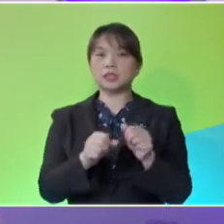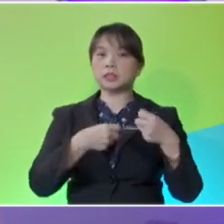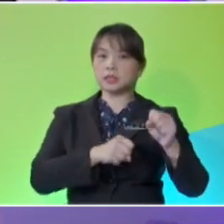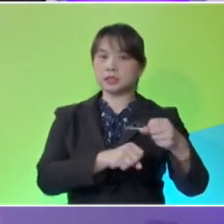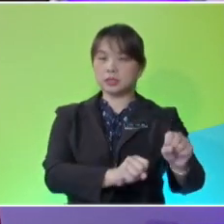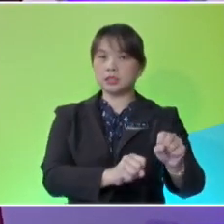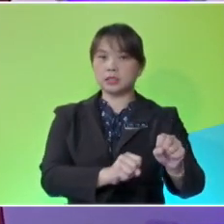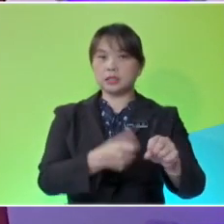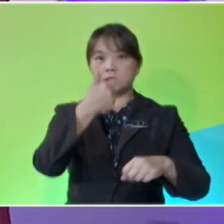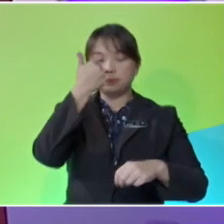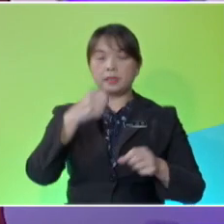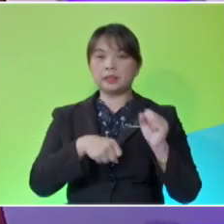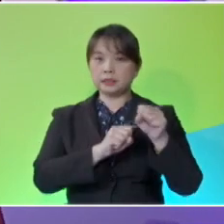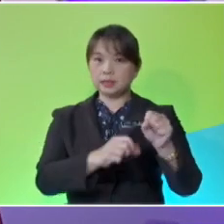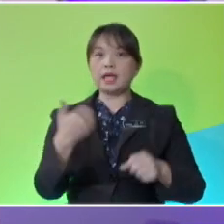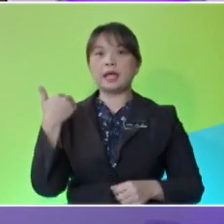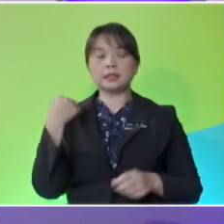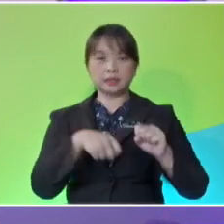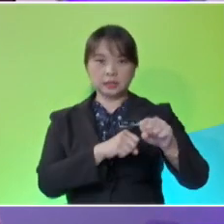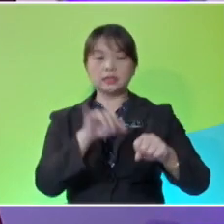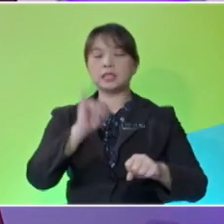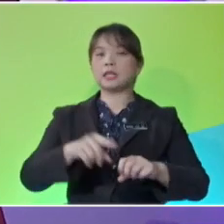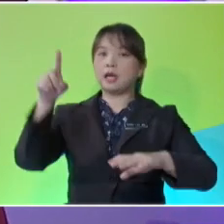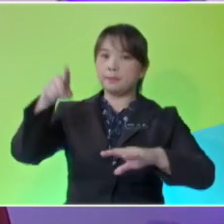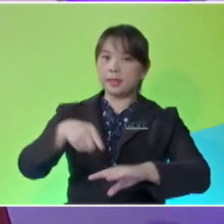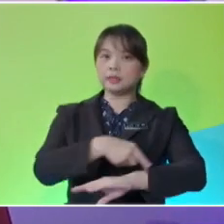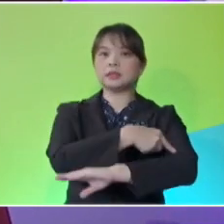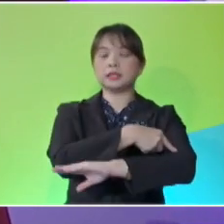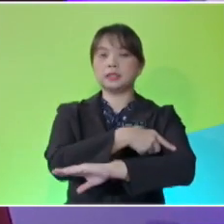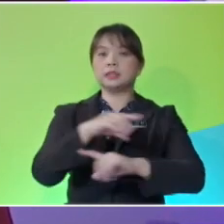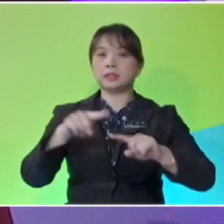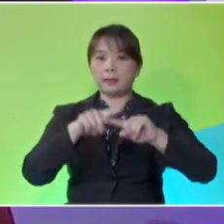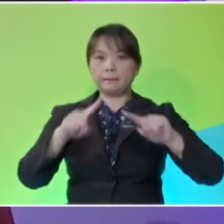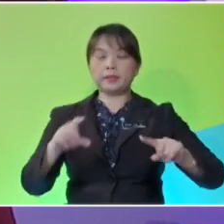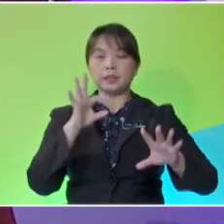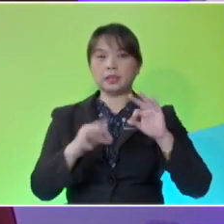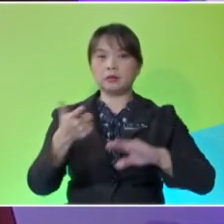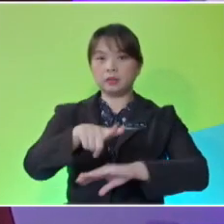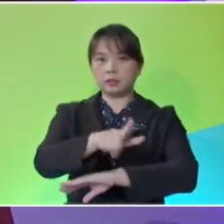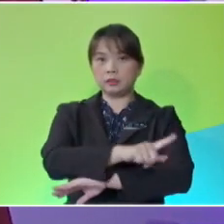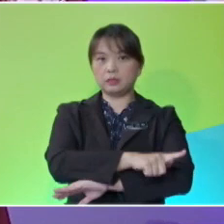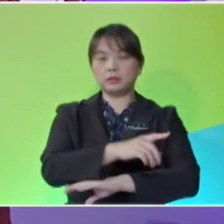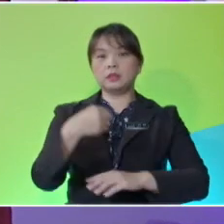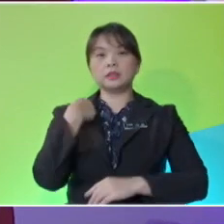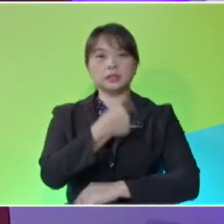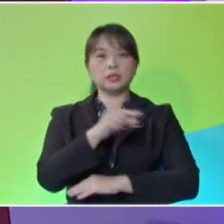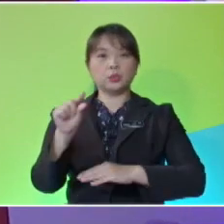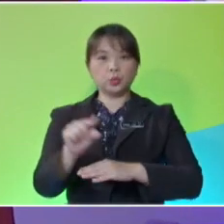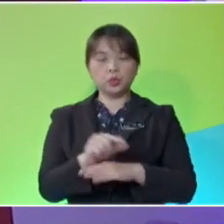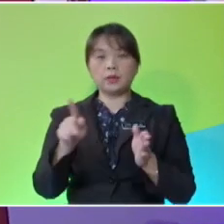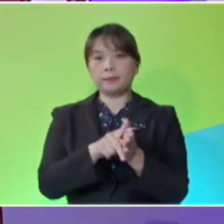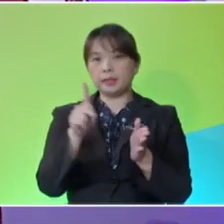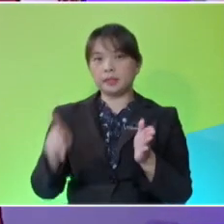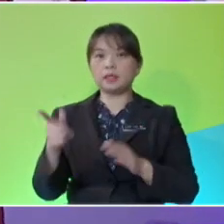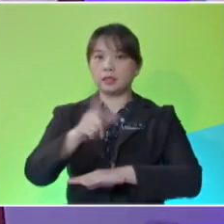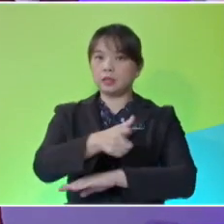yang panjang yaitu sungai ataupun tasi tapi kalau laut kita gunakan istilah pinggir laut ataupun pinggir